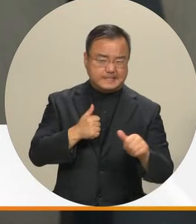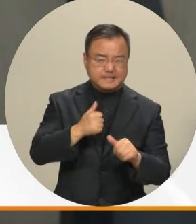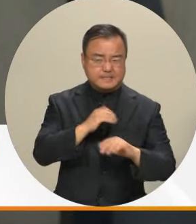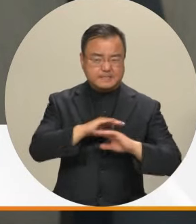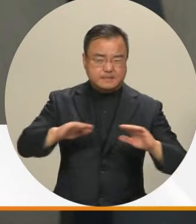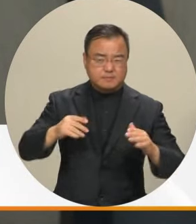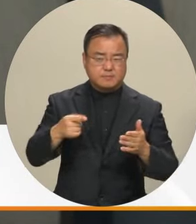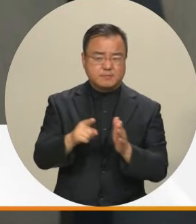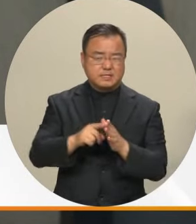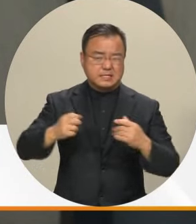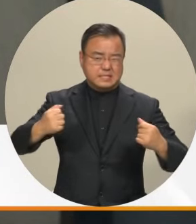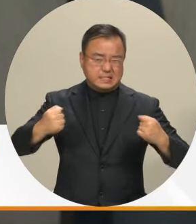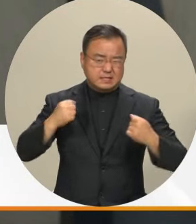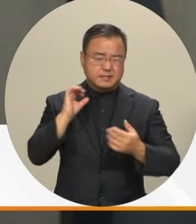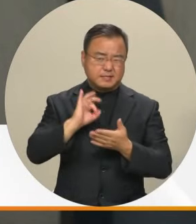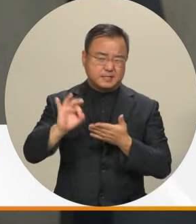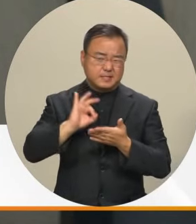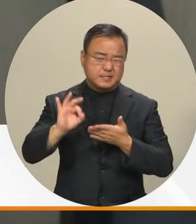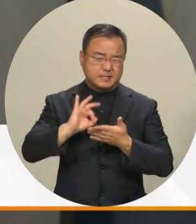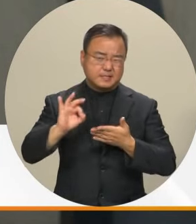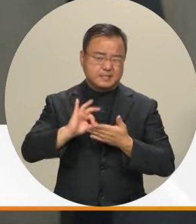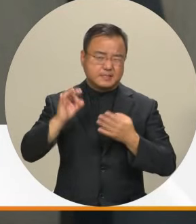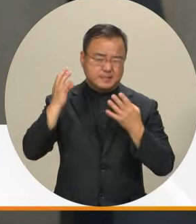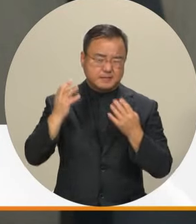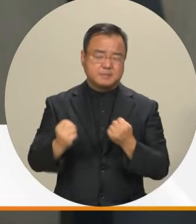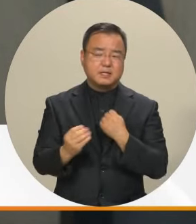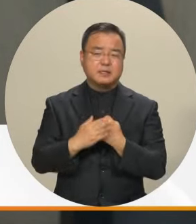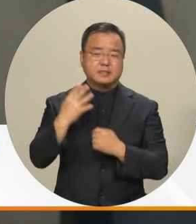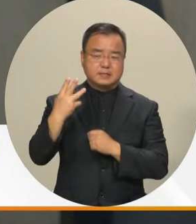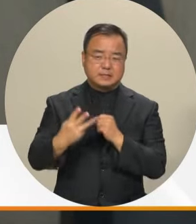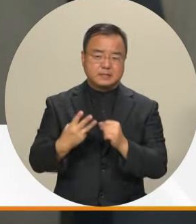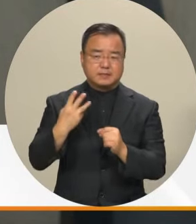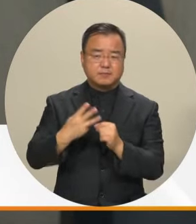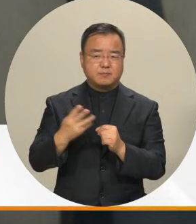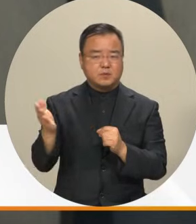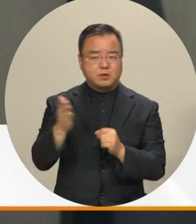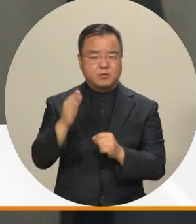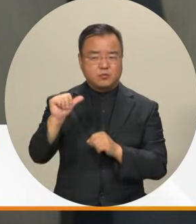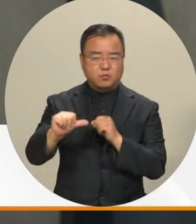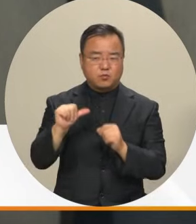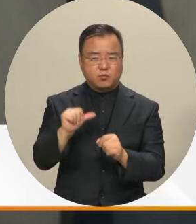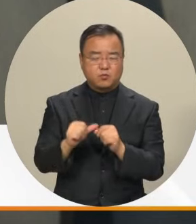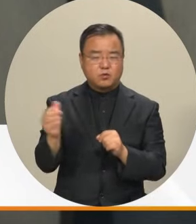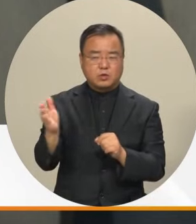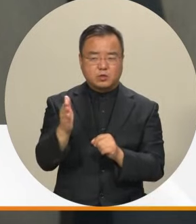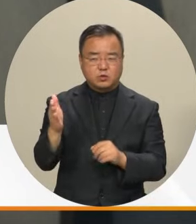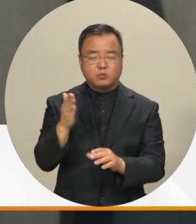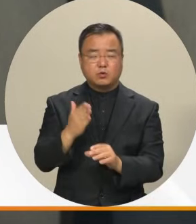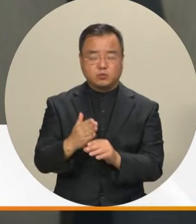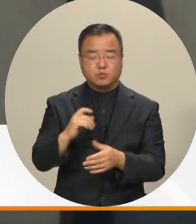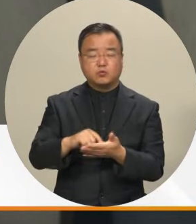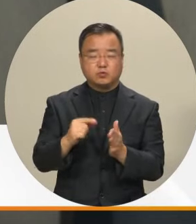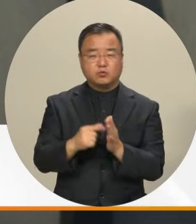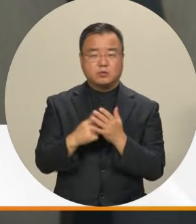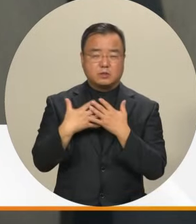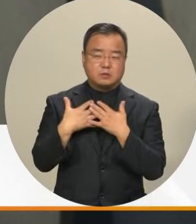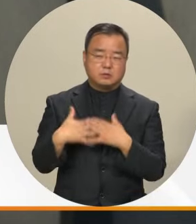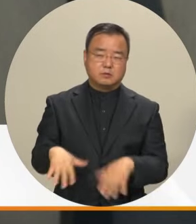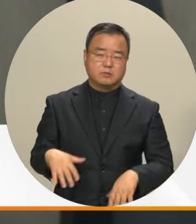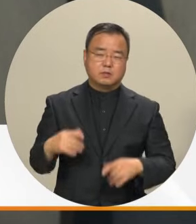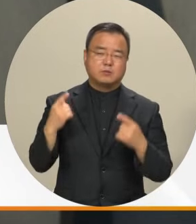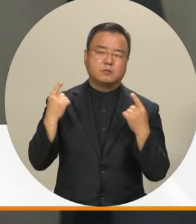에너지를 소모했기 때문에 한 3년에서 한 5년 정도는 그 무기력이 지속되는